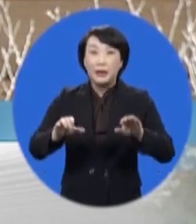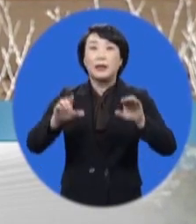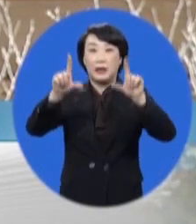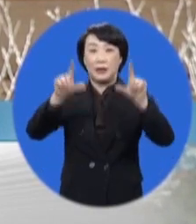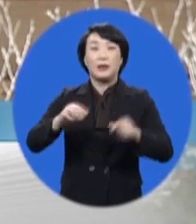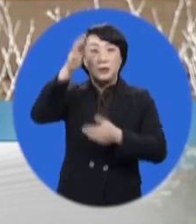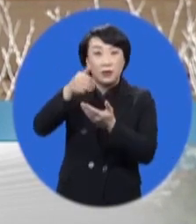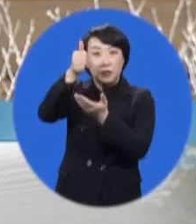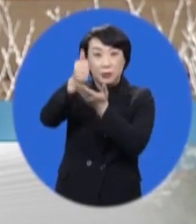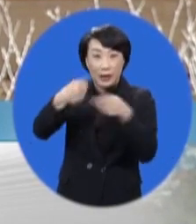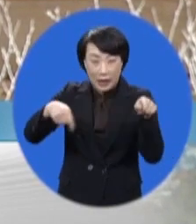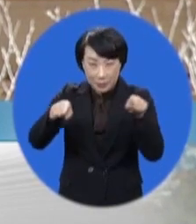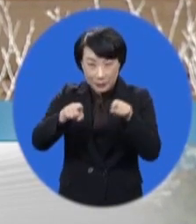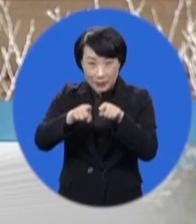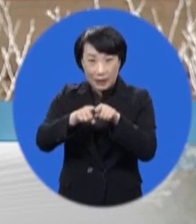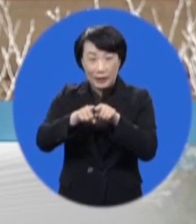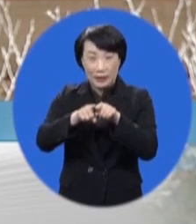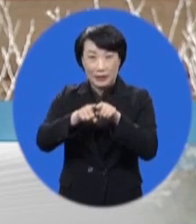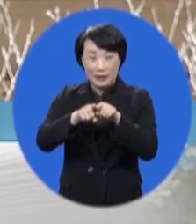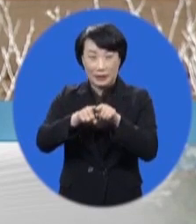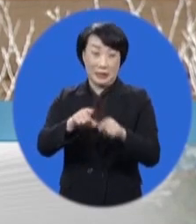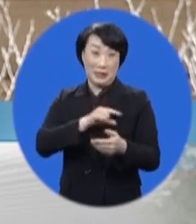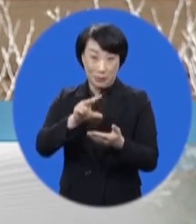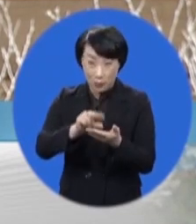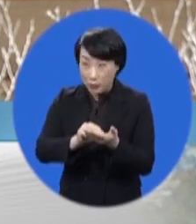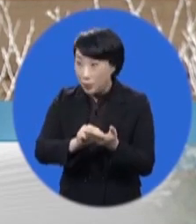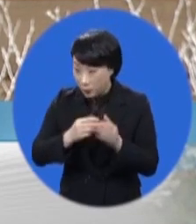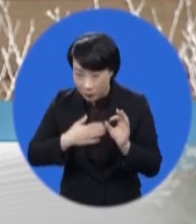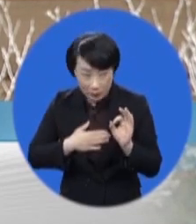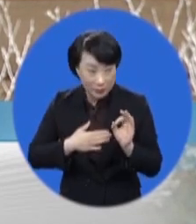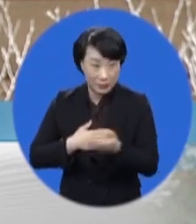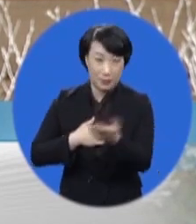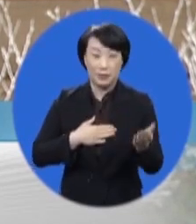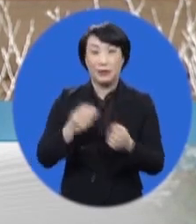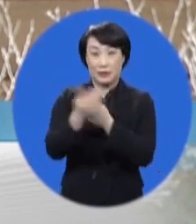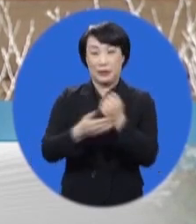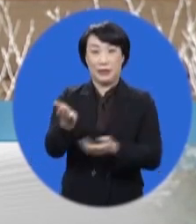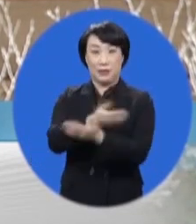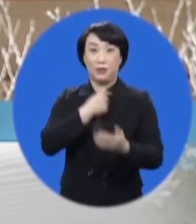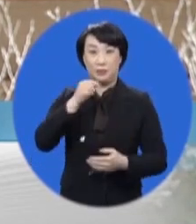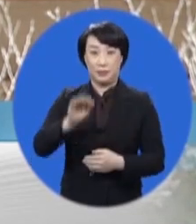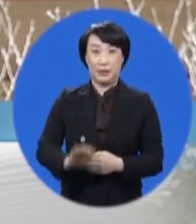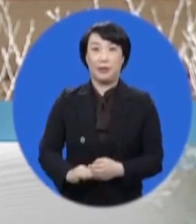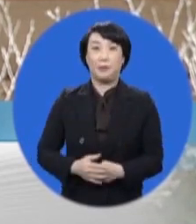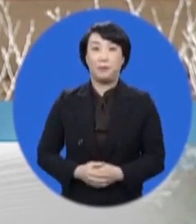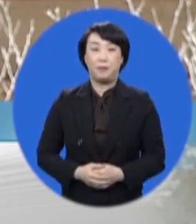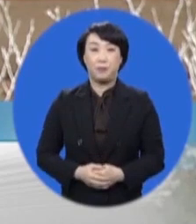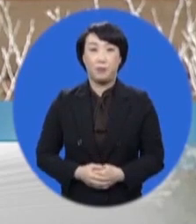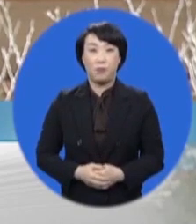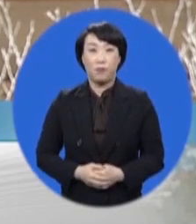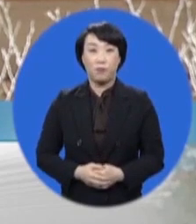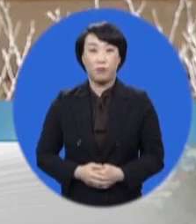성령과 함께 하라, 이와 같은 제목으로 은혜를 나누고자 합니다.